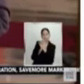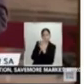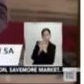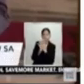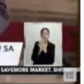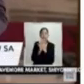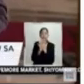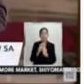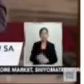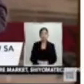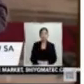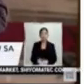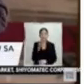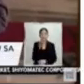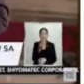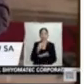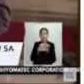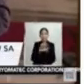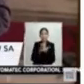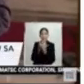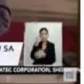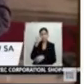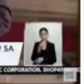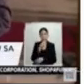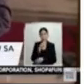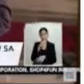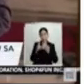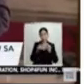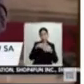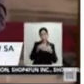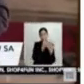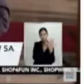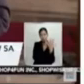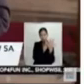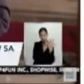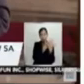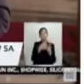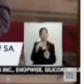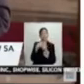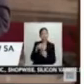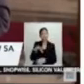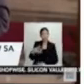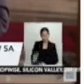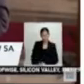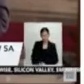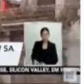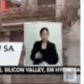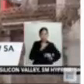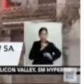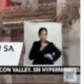ang budget para sa pagkain ng mga PDL at maging nyo katiwalian umano ng mga bantay sa naturang